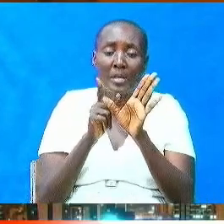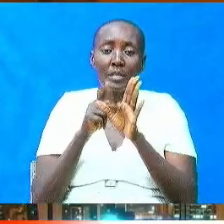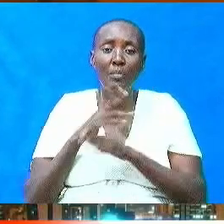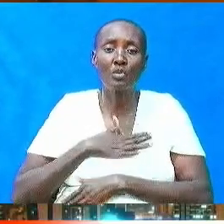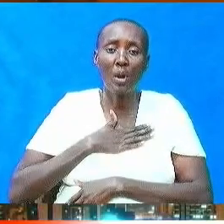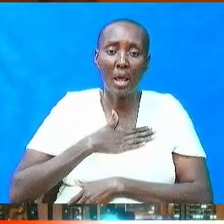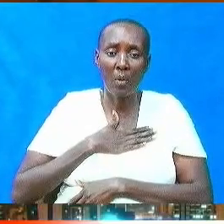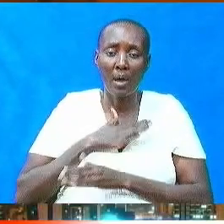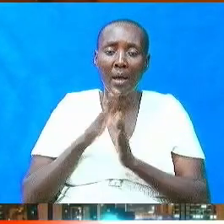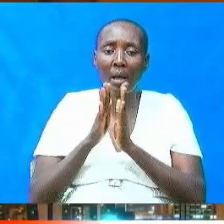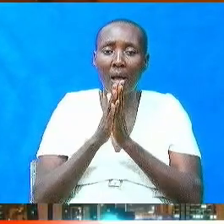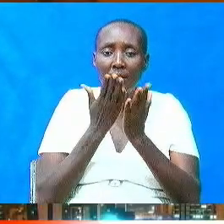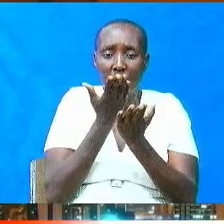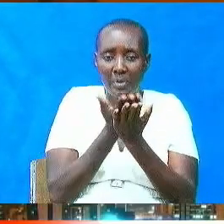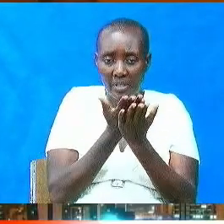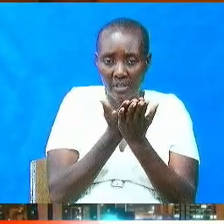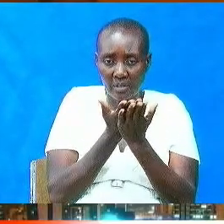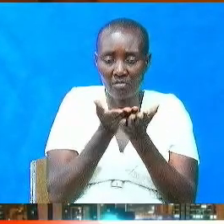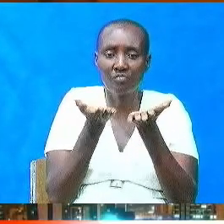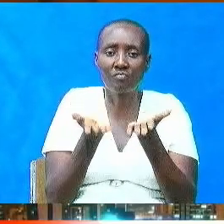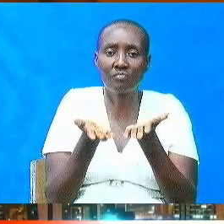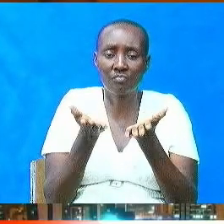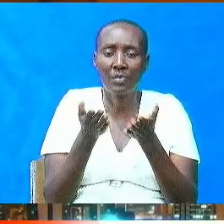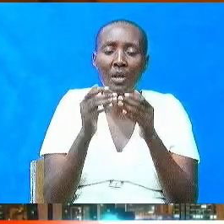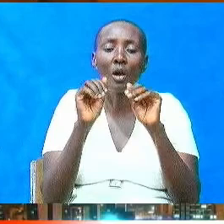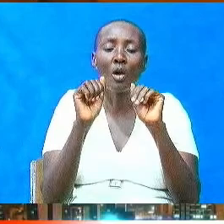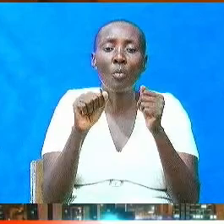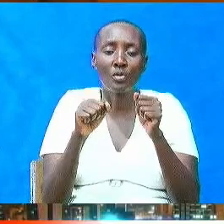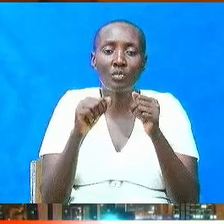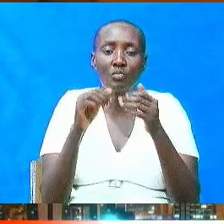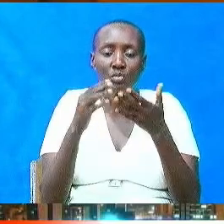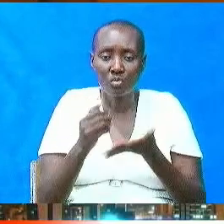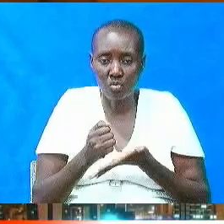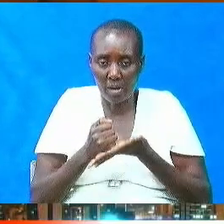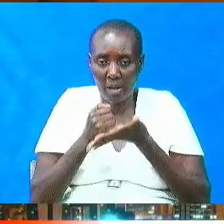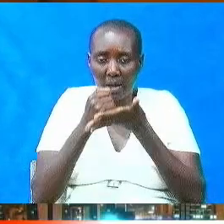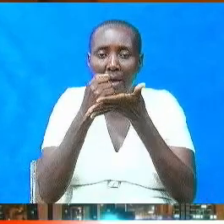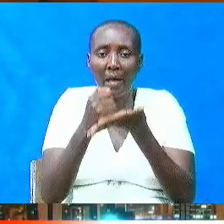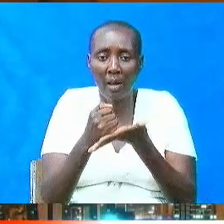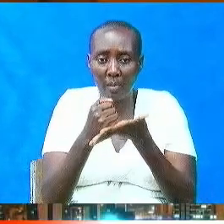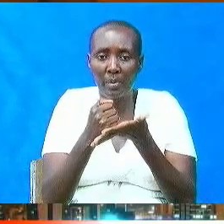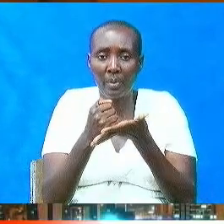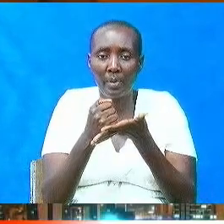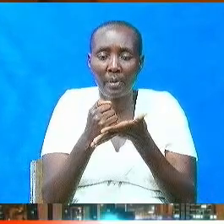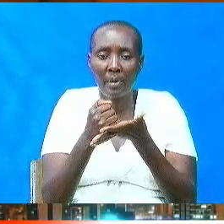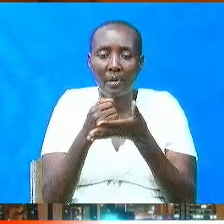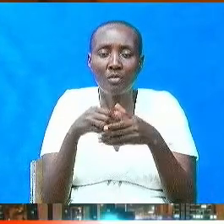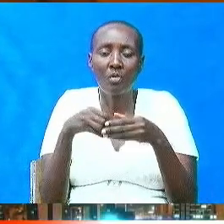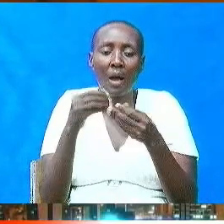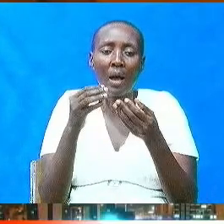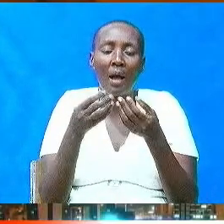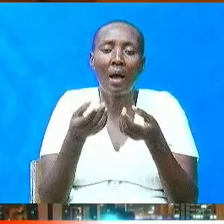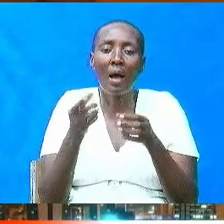and presentation here will go a long way in adding value to the